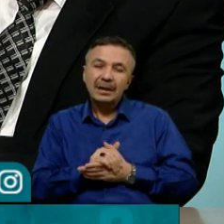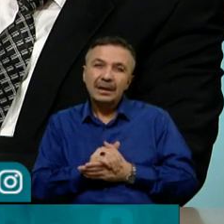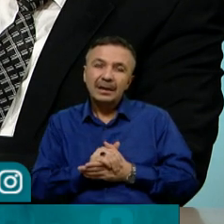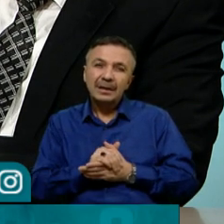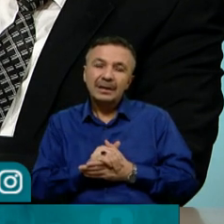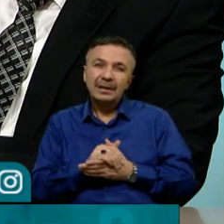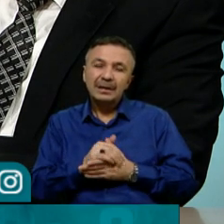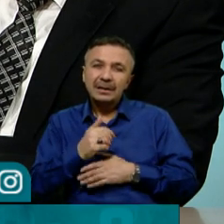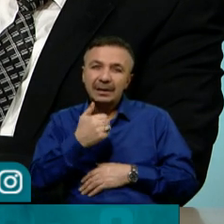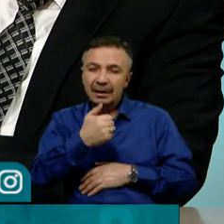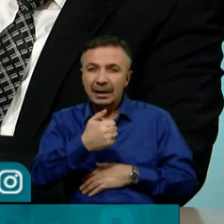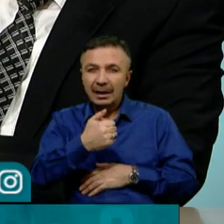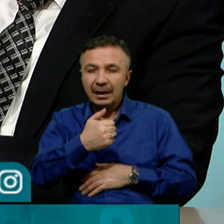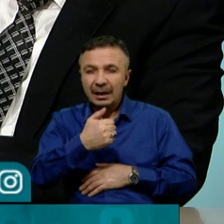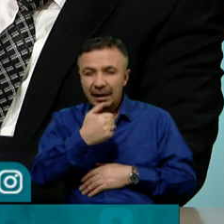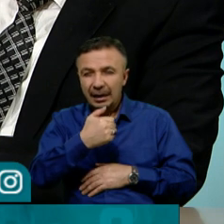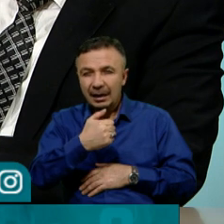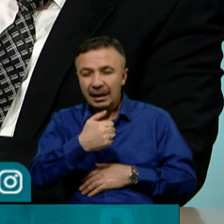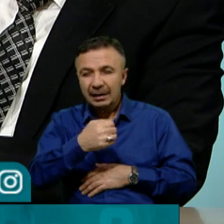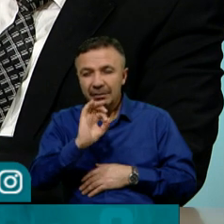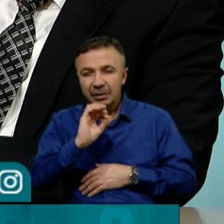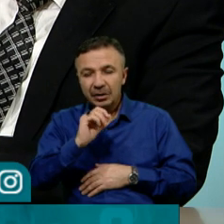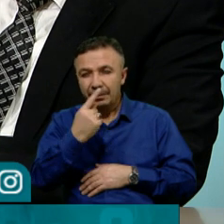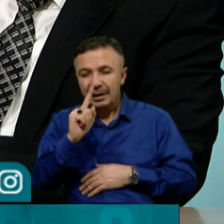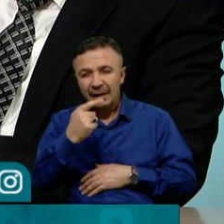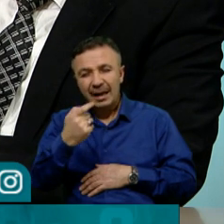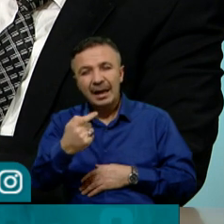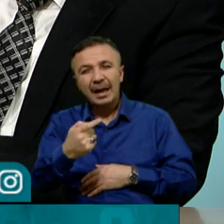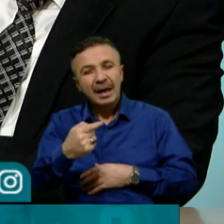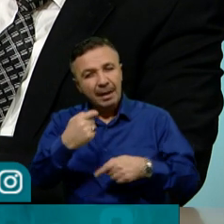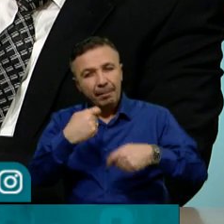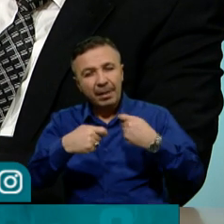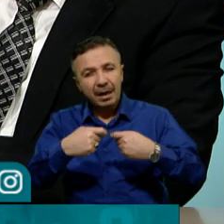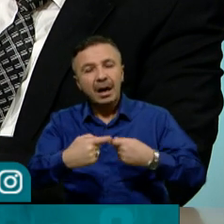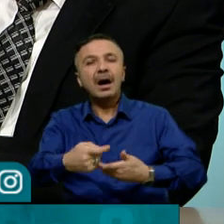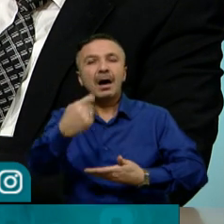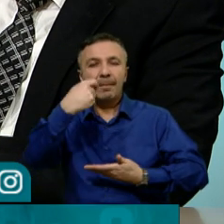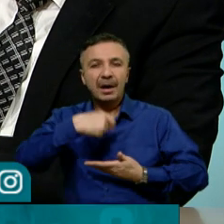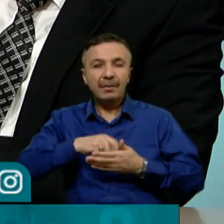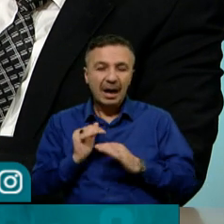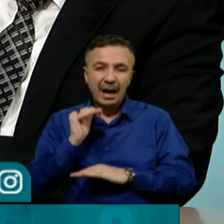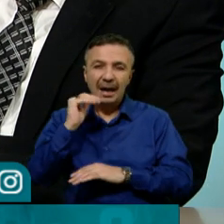para veriyorlar olduğu için anladım